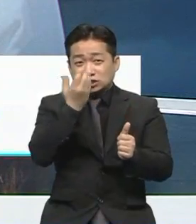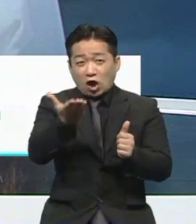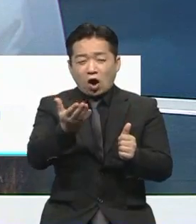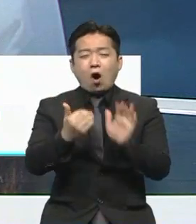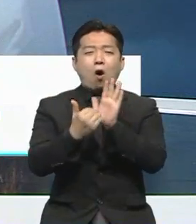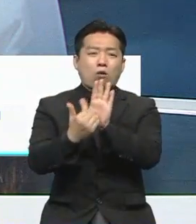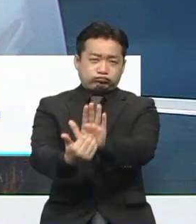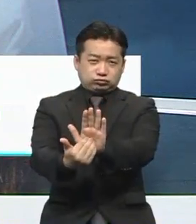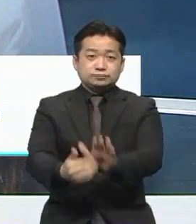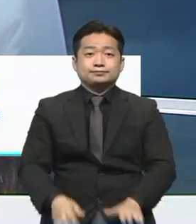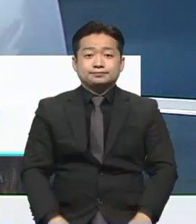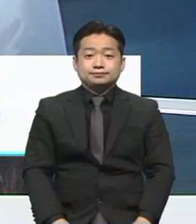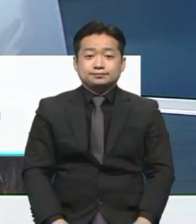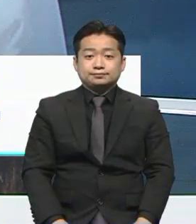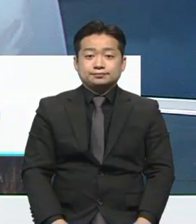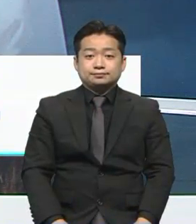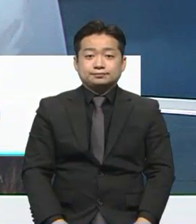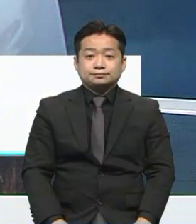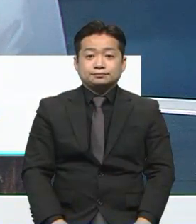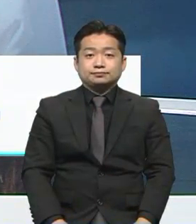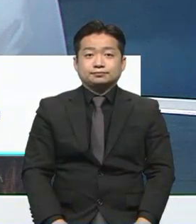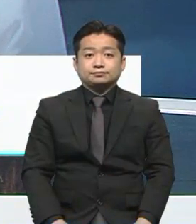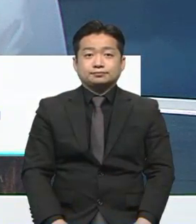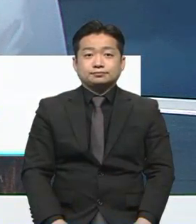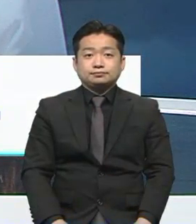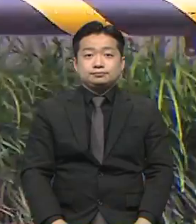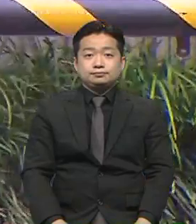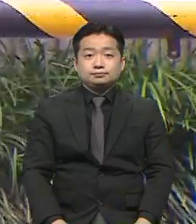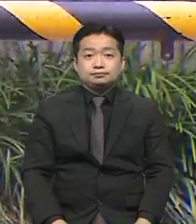증언을 거부했습니다. 안희재 기자입니다.